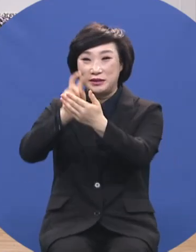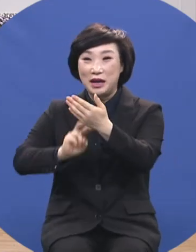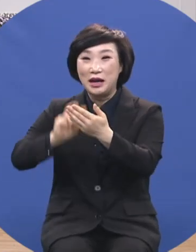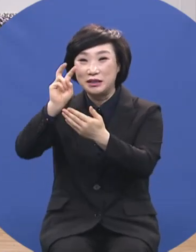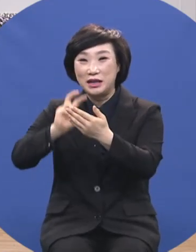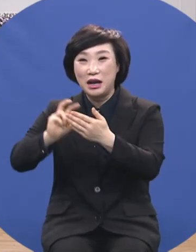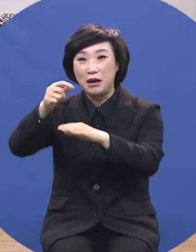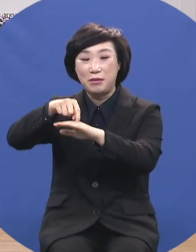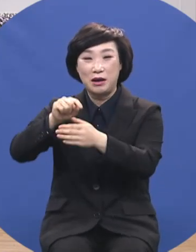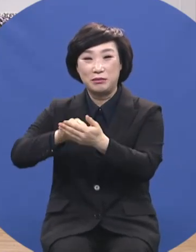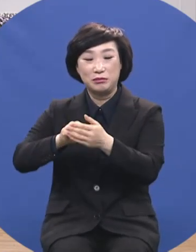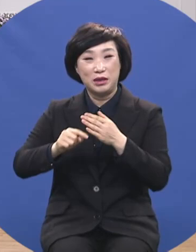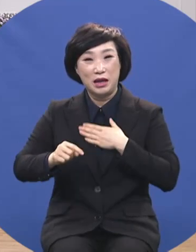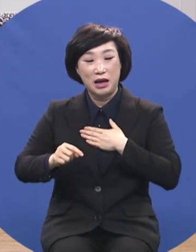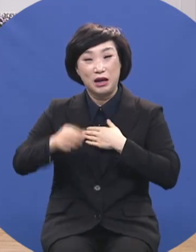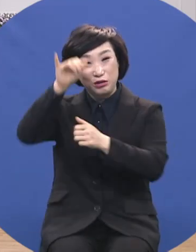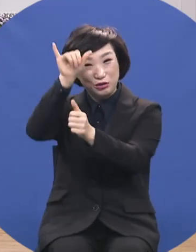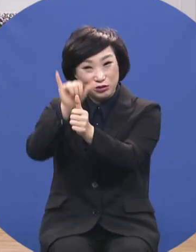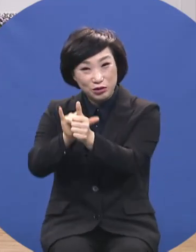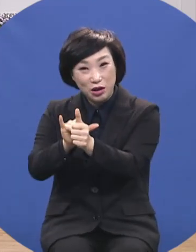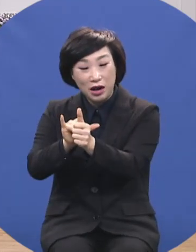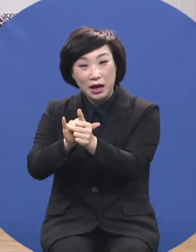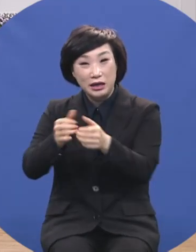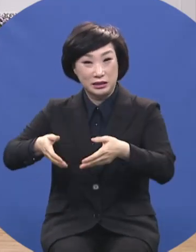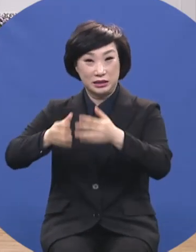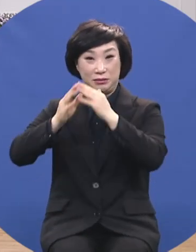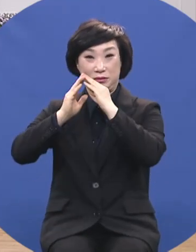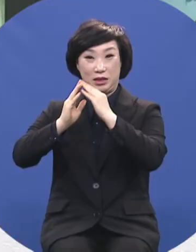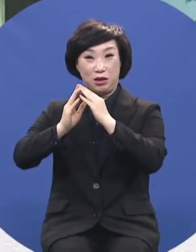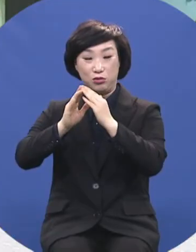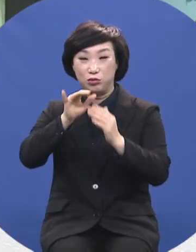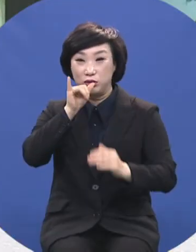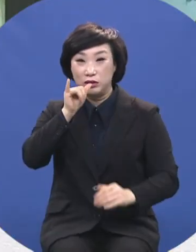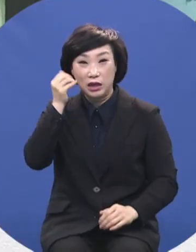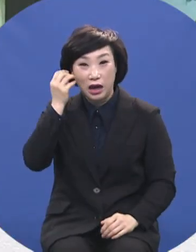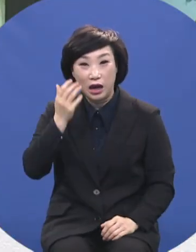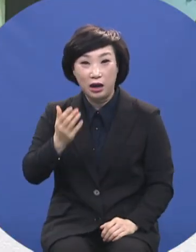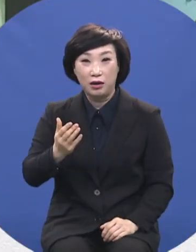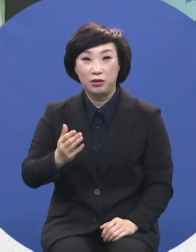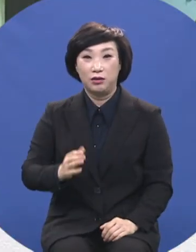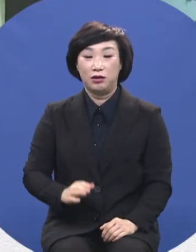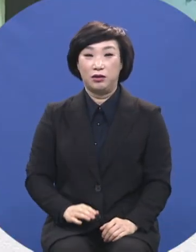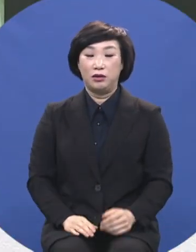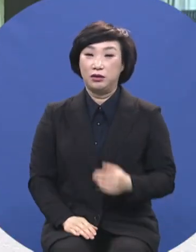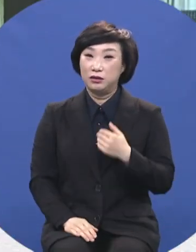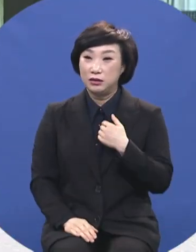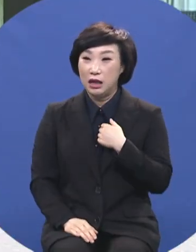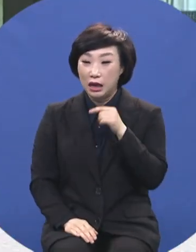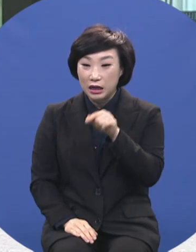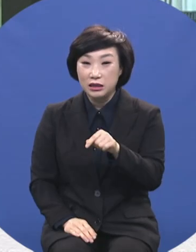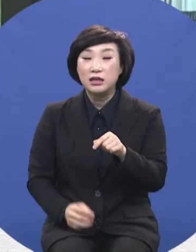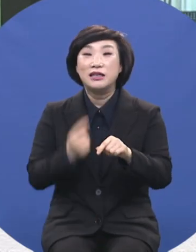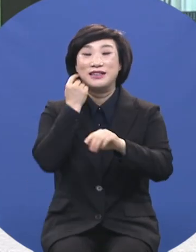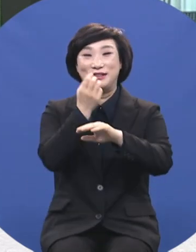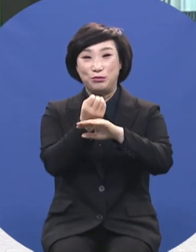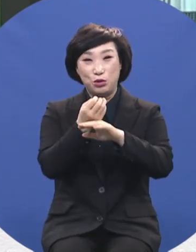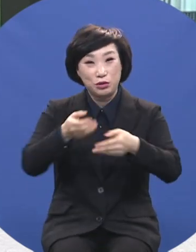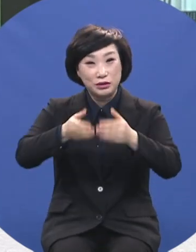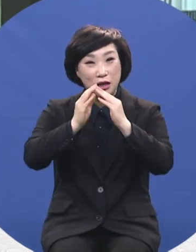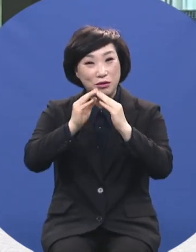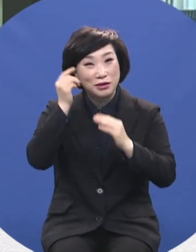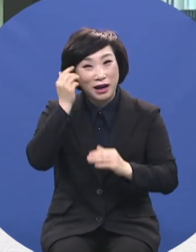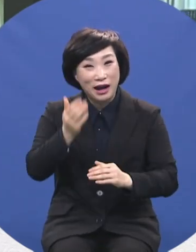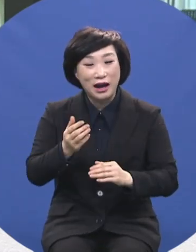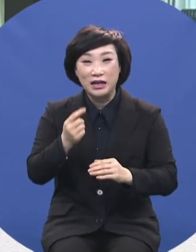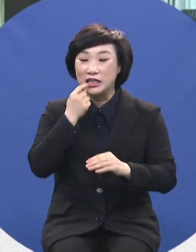찬양하는 마음으로 내가 마음껏 충성하는 집을 짓는데 내가 금으로 질 것이냐